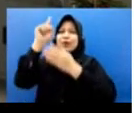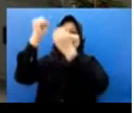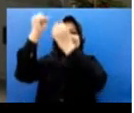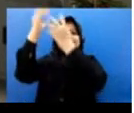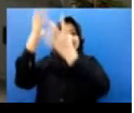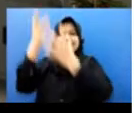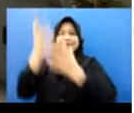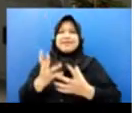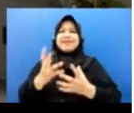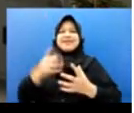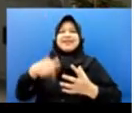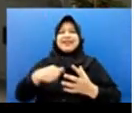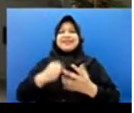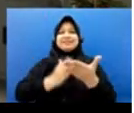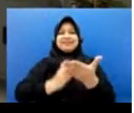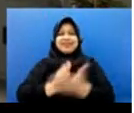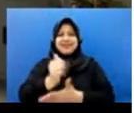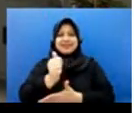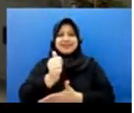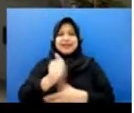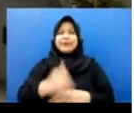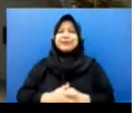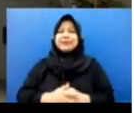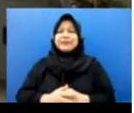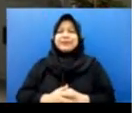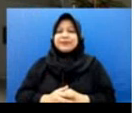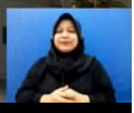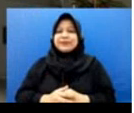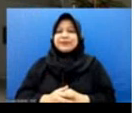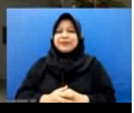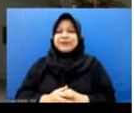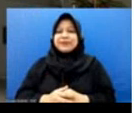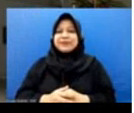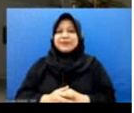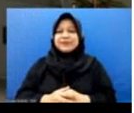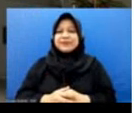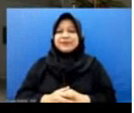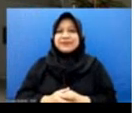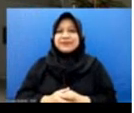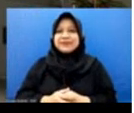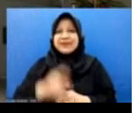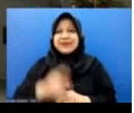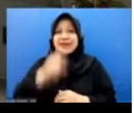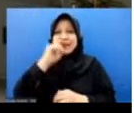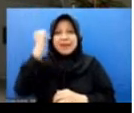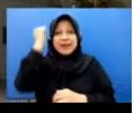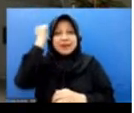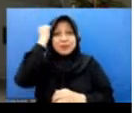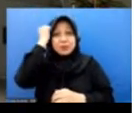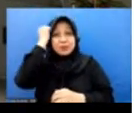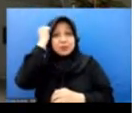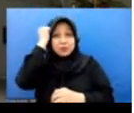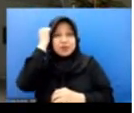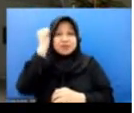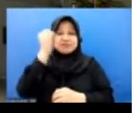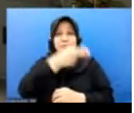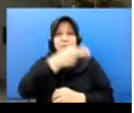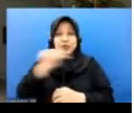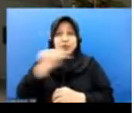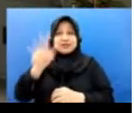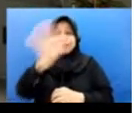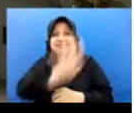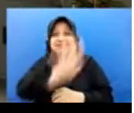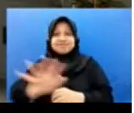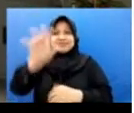Yang Maha Esa. Hadirin sekalian, Bapak dan Ibu yang sekarang sudah bergabung dari seluruh Nusantara, marilah kita menyanyikan